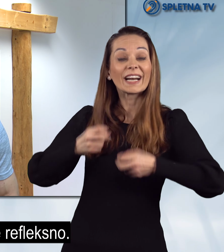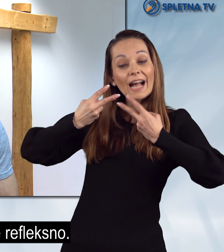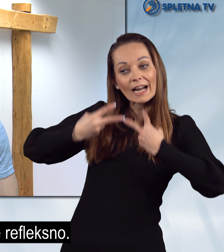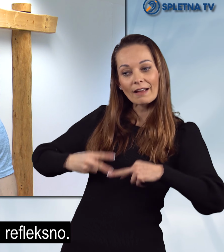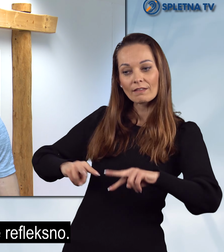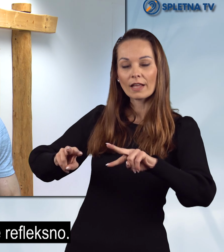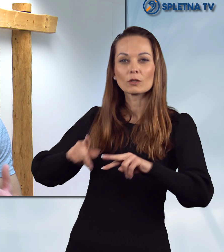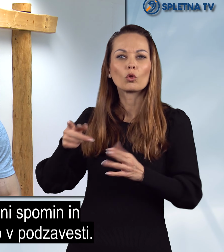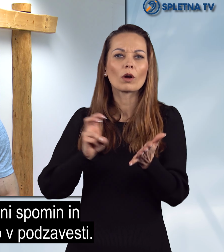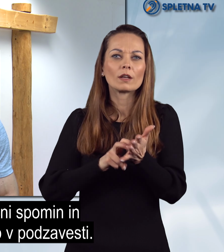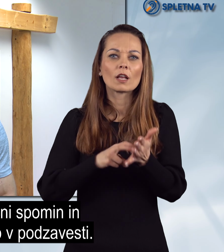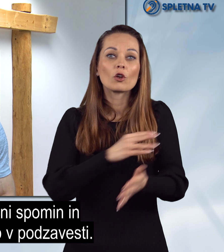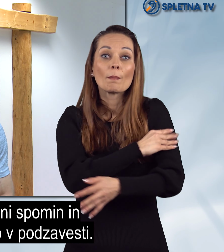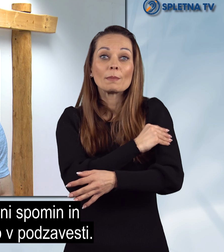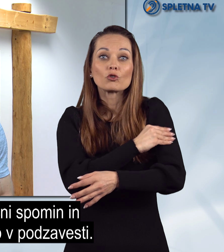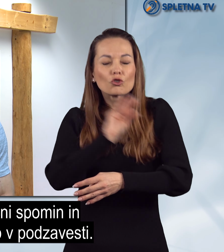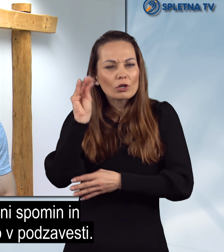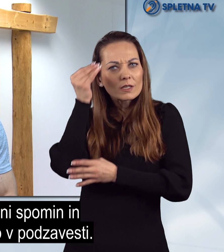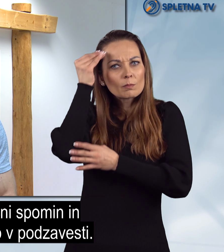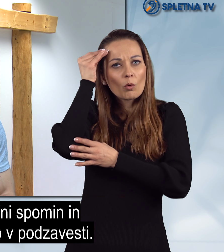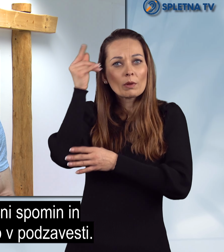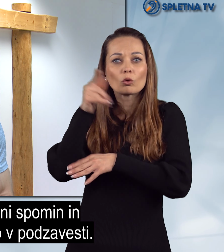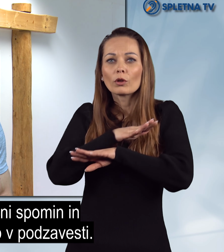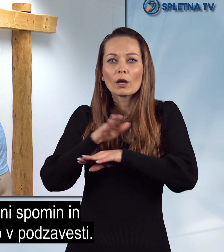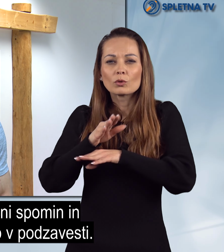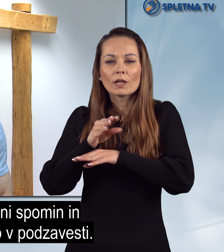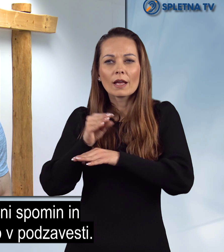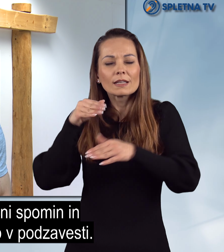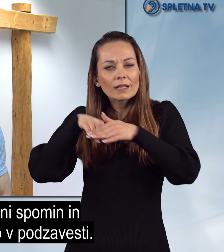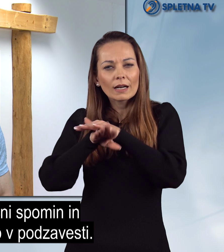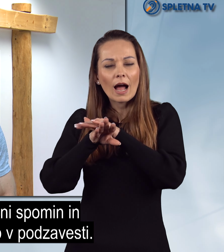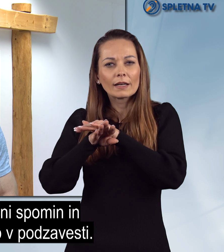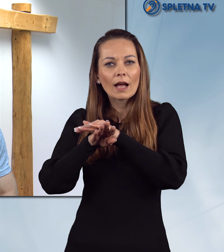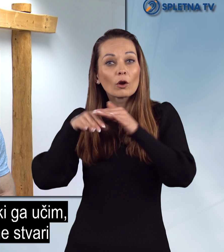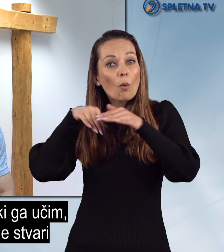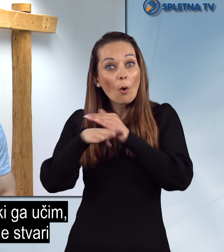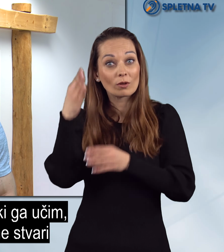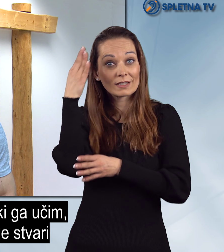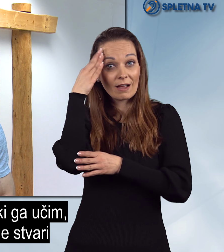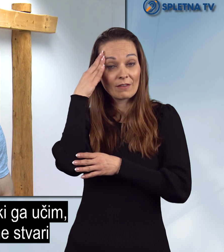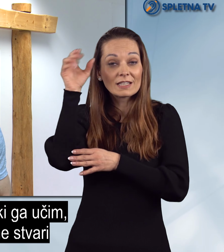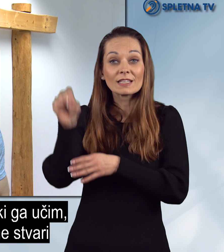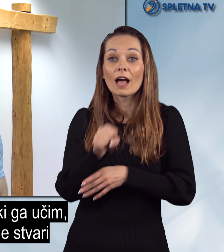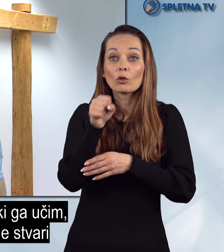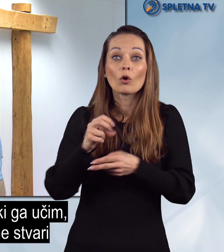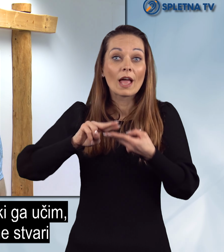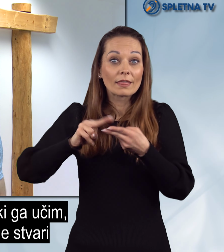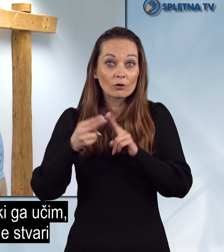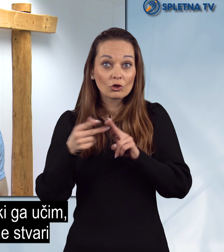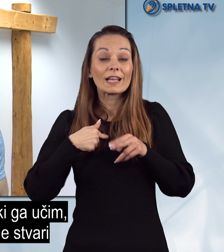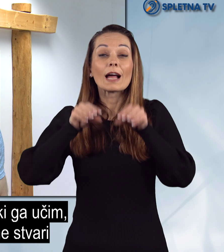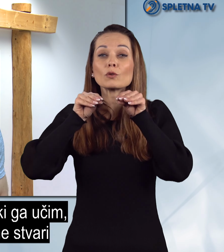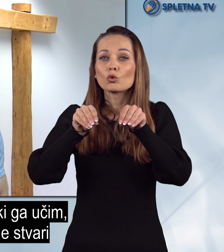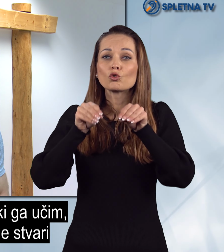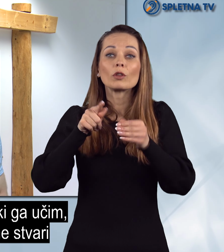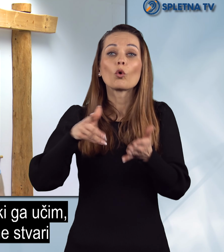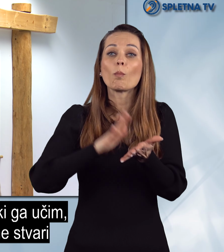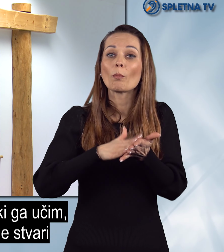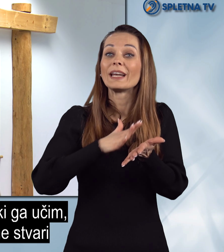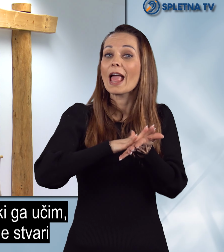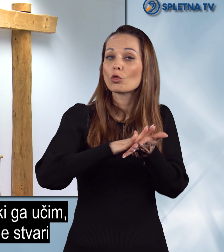refleksno. Tukaj so še mišični spomin in to je vse shranjeno v podzavesti, zato je princip tega, ki ga jaz učim, je